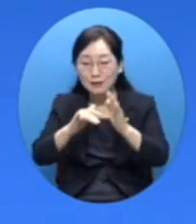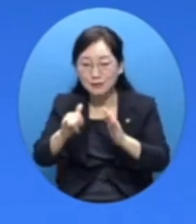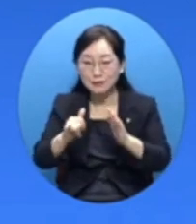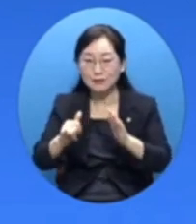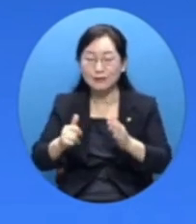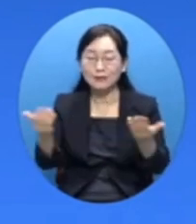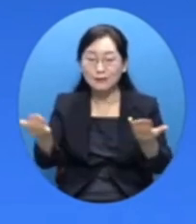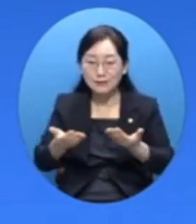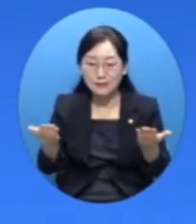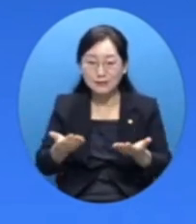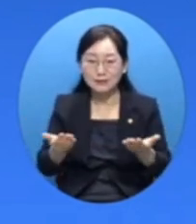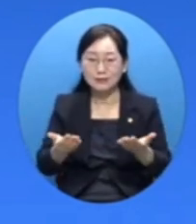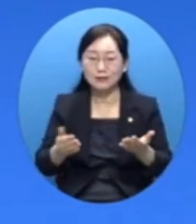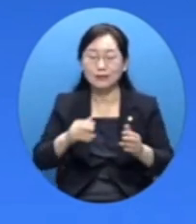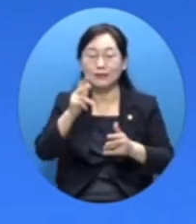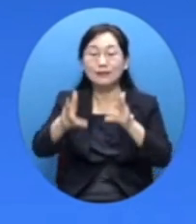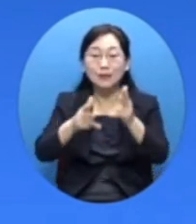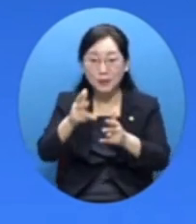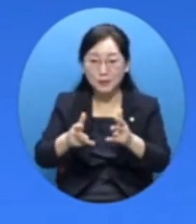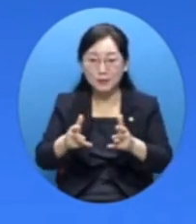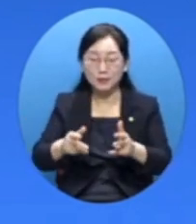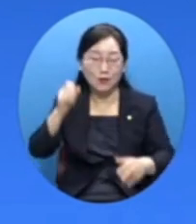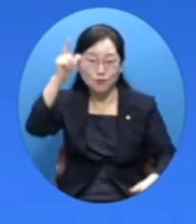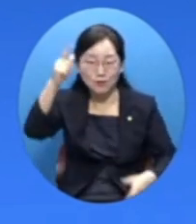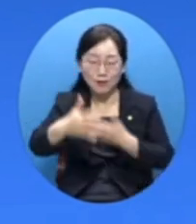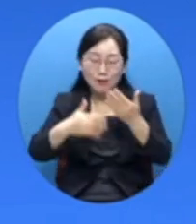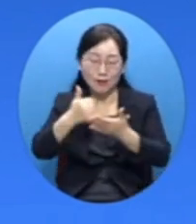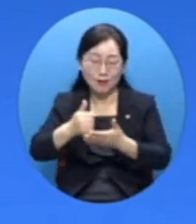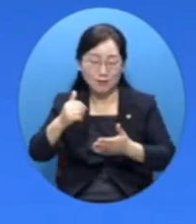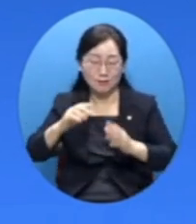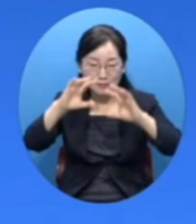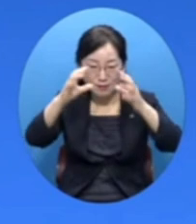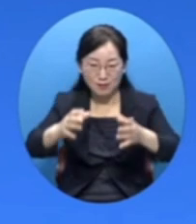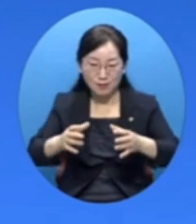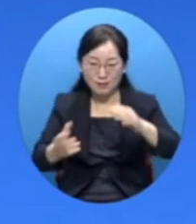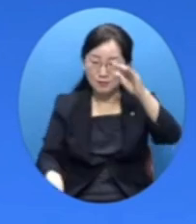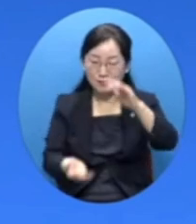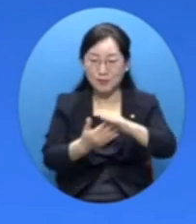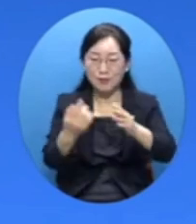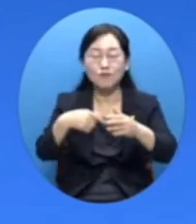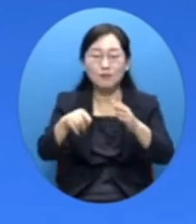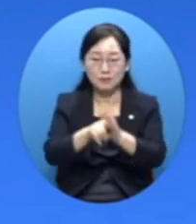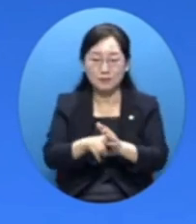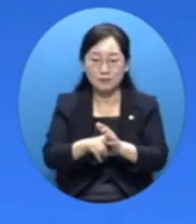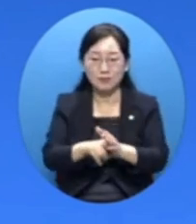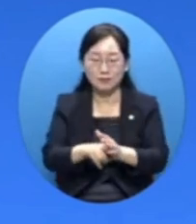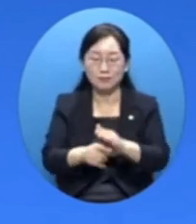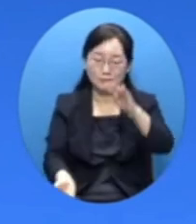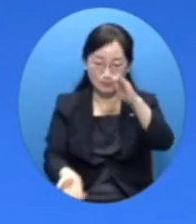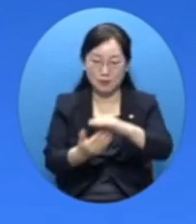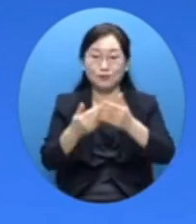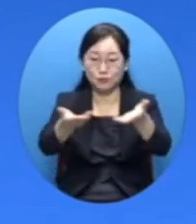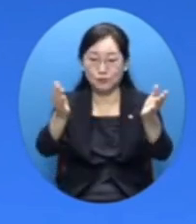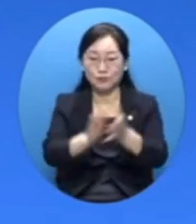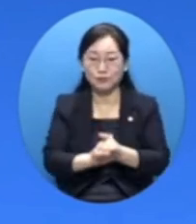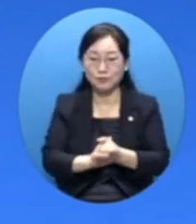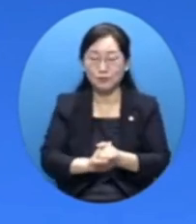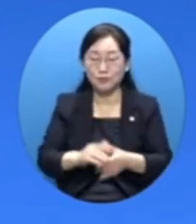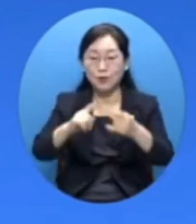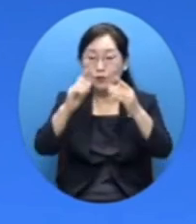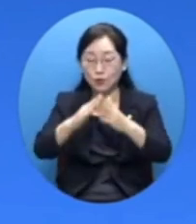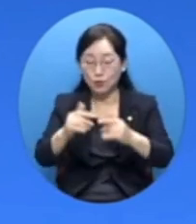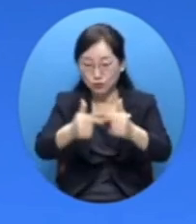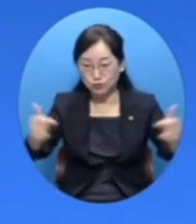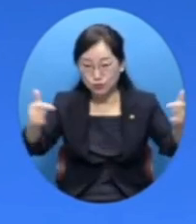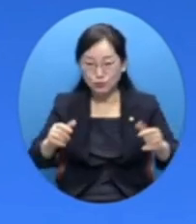여러분 직장의 꿈 여러분 사업의 꿈 위대한 대한민국을 건설하는 꿈들이 우리 주님의 은혜 가운데 이루어질 것입니다 아멘 교회 부흥에 놀라운 꿈이